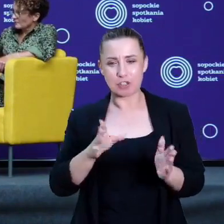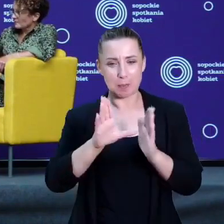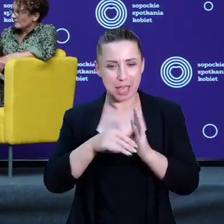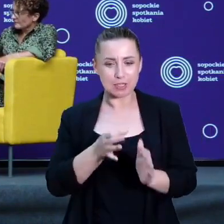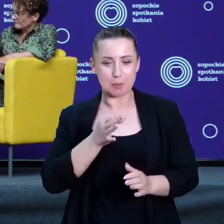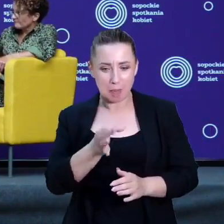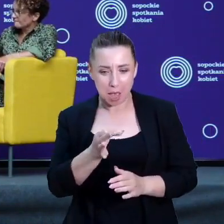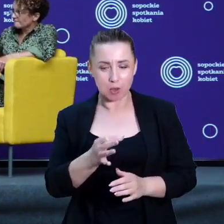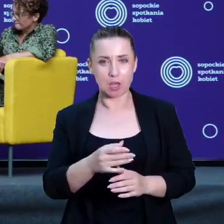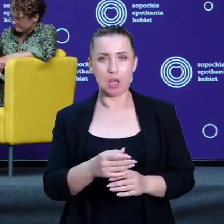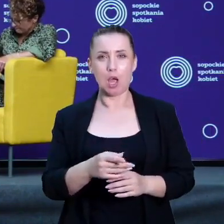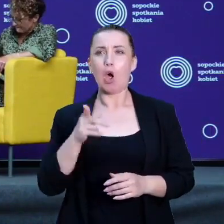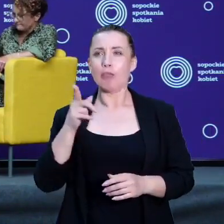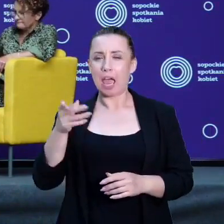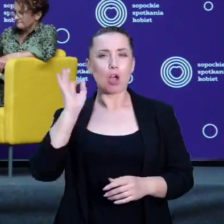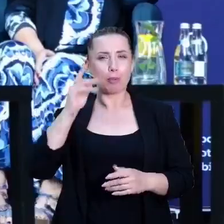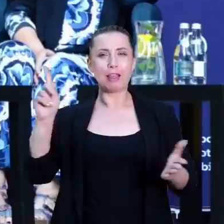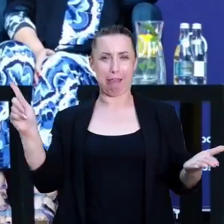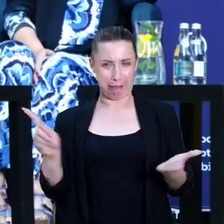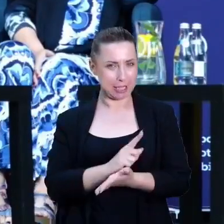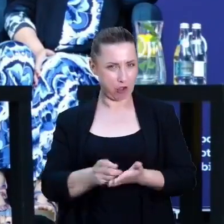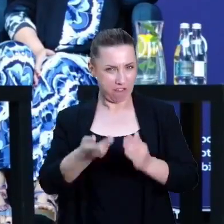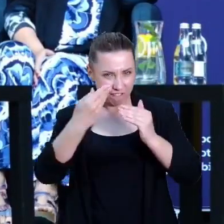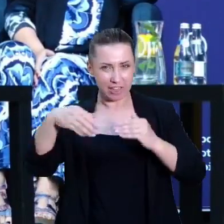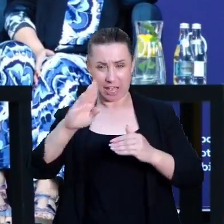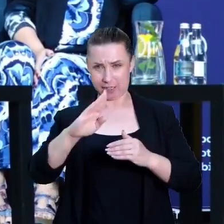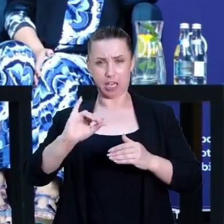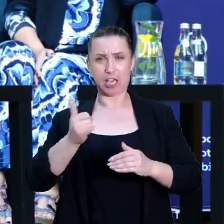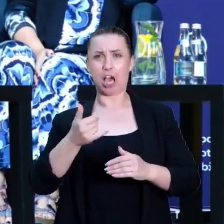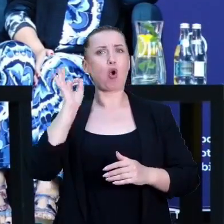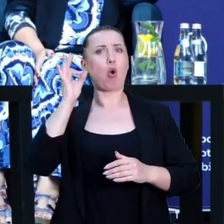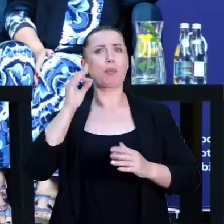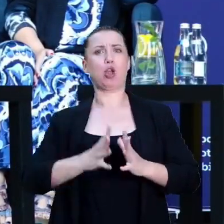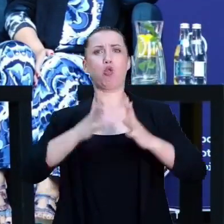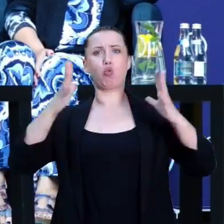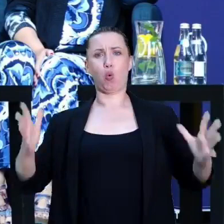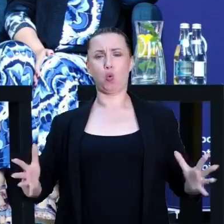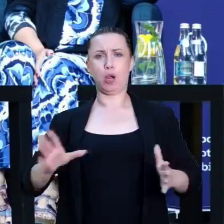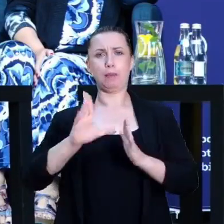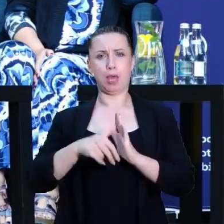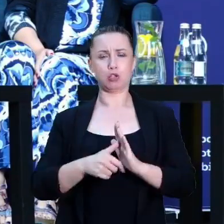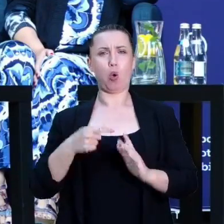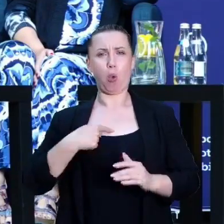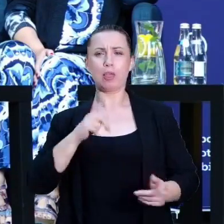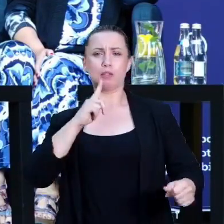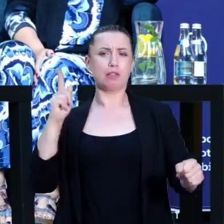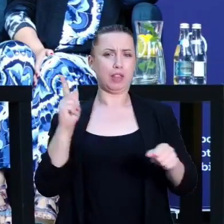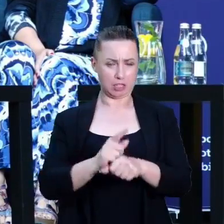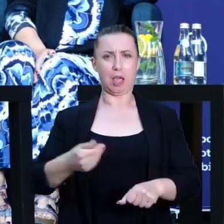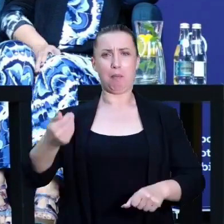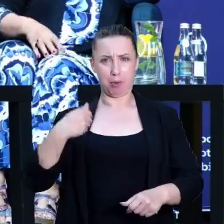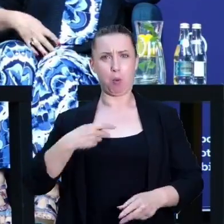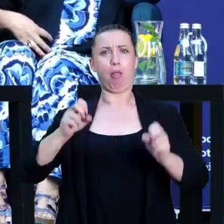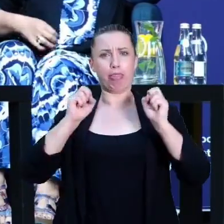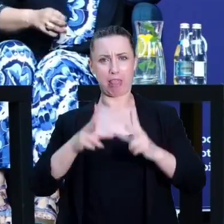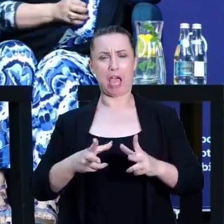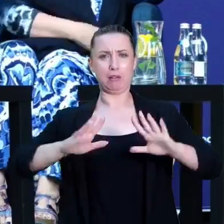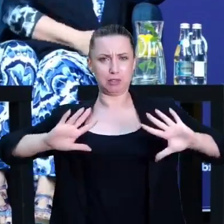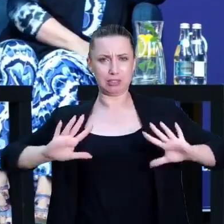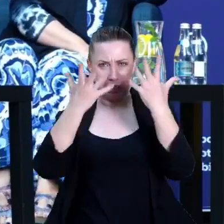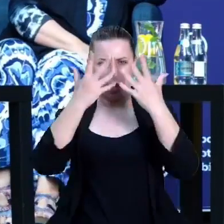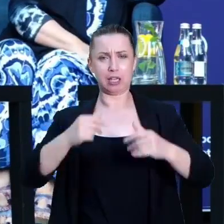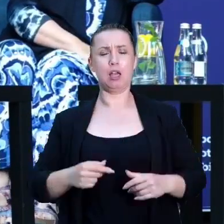które ryzykując dużo więcej, prawda, niż w dużych miastach, zdecydowały się na to, żeby brać udział w tych